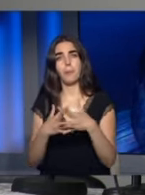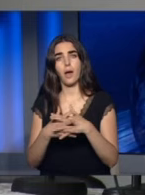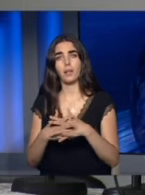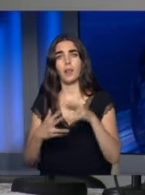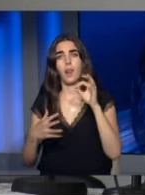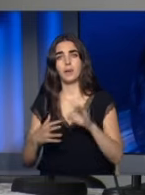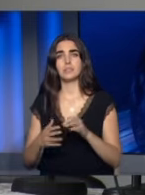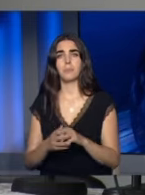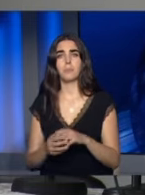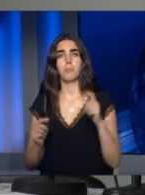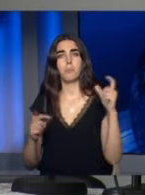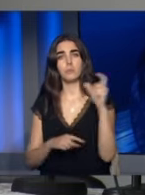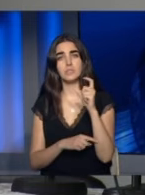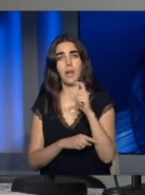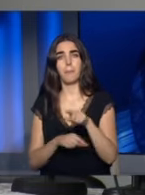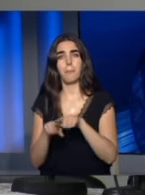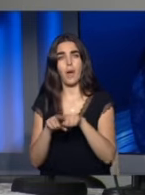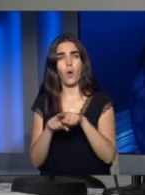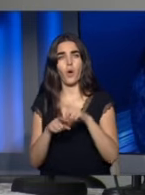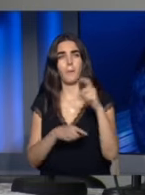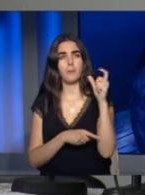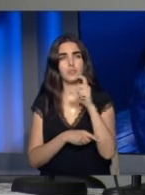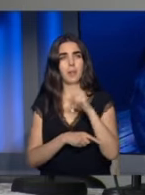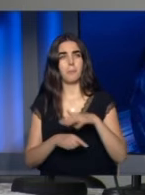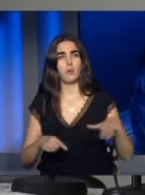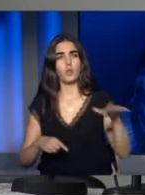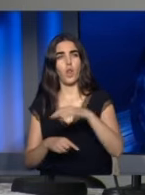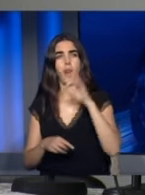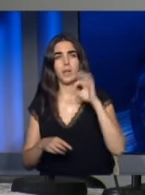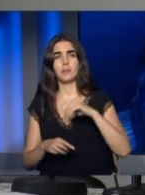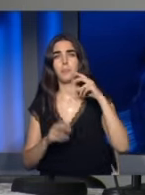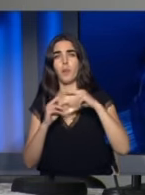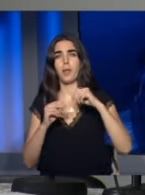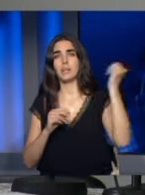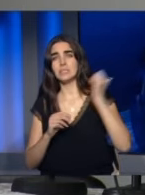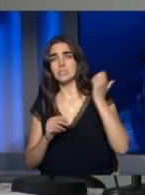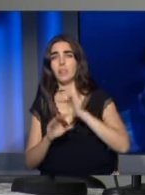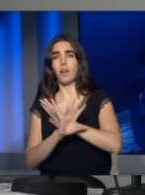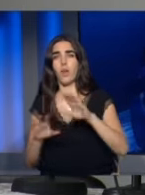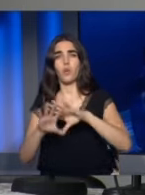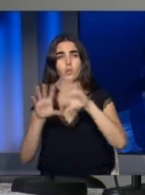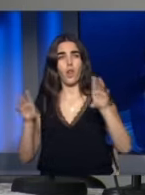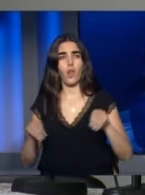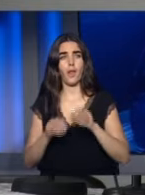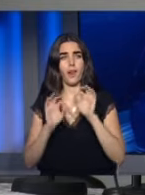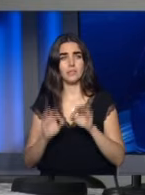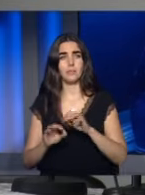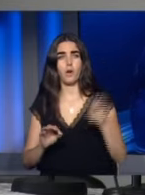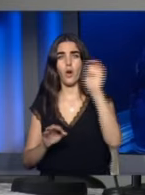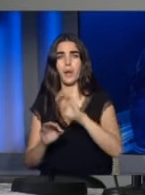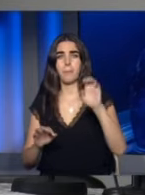هذه المذاهب وظيفتها ان تدفع شعوب المنطقه الى التلاحم الى